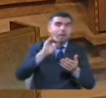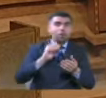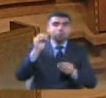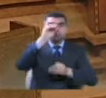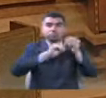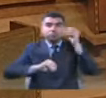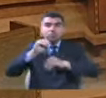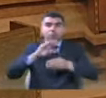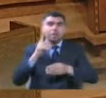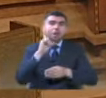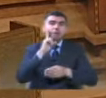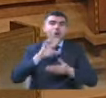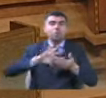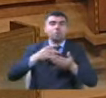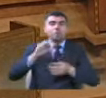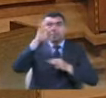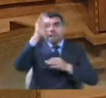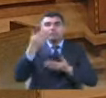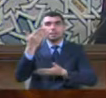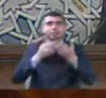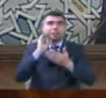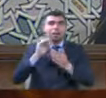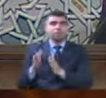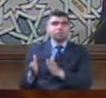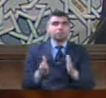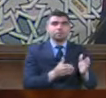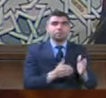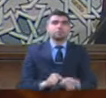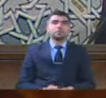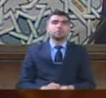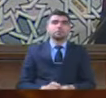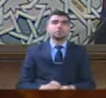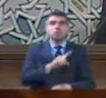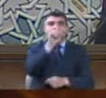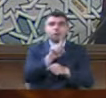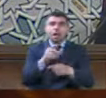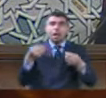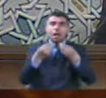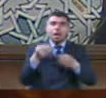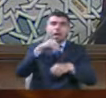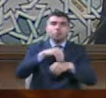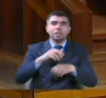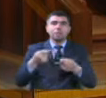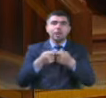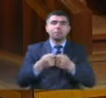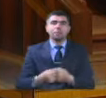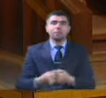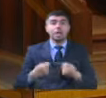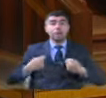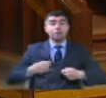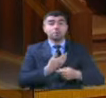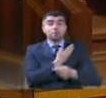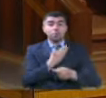التكافؤ استفاده النساء والرجال مختلف السياسات العموميه. وشكرا. كلمة السيده النائبه السيده الرئيسه للتعقيب. السيد رئيس الحكومه،